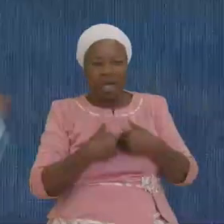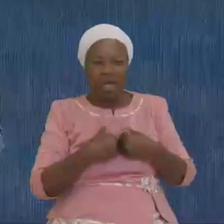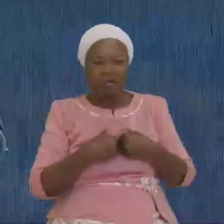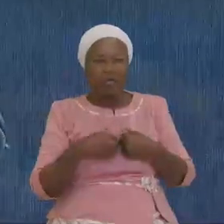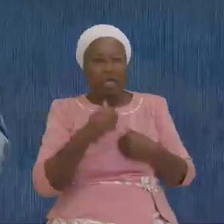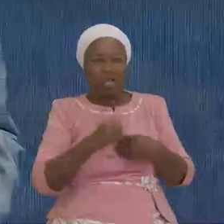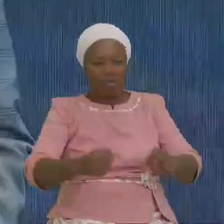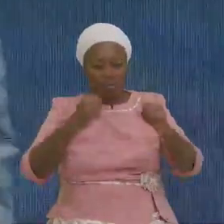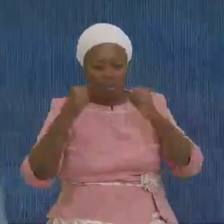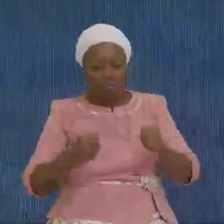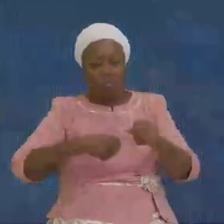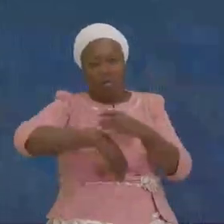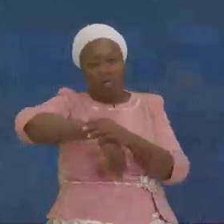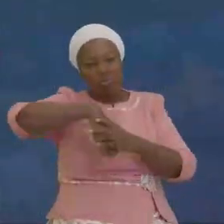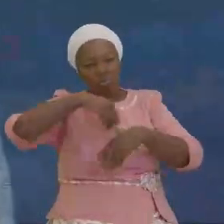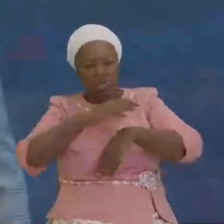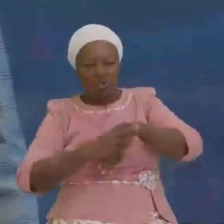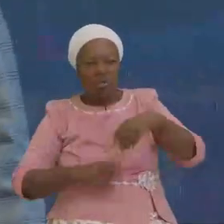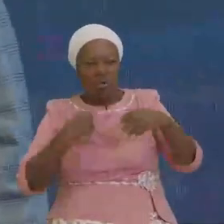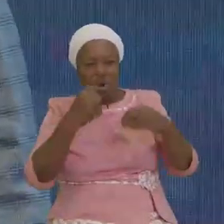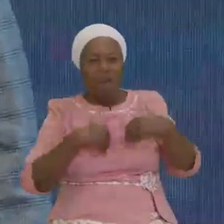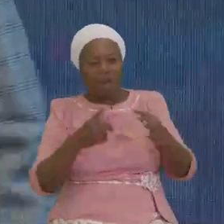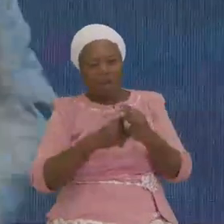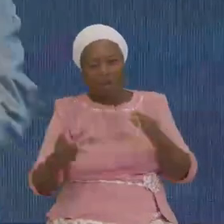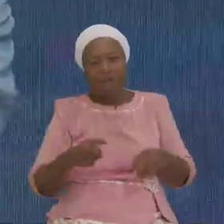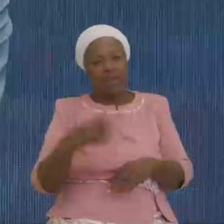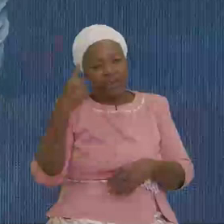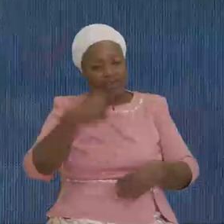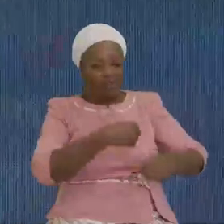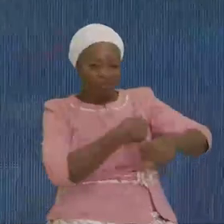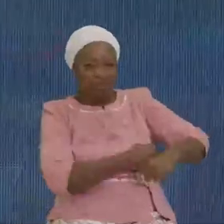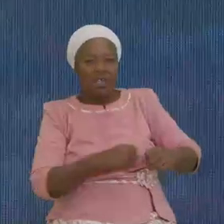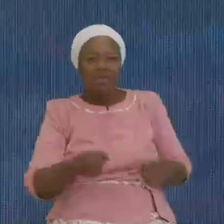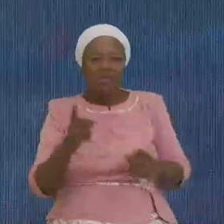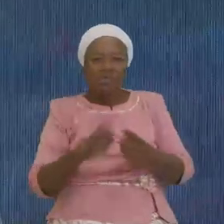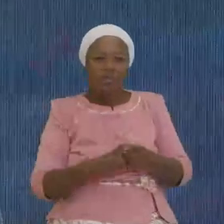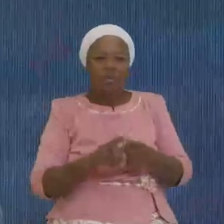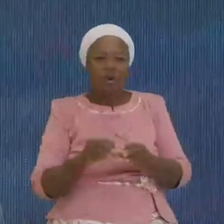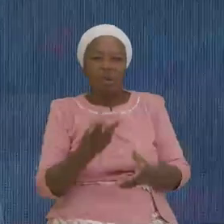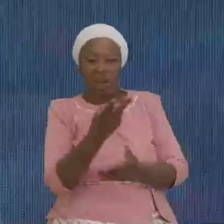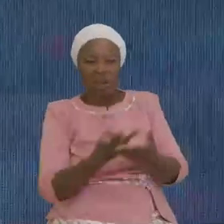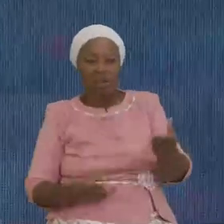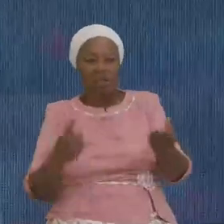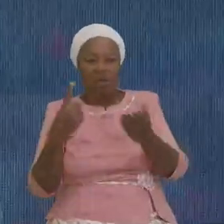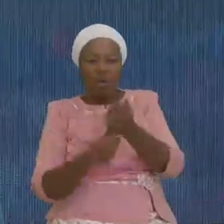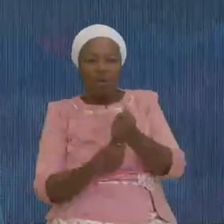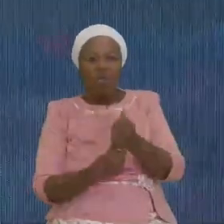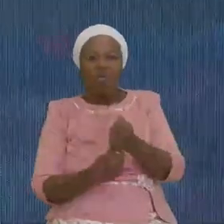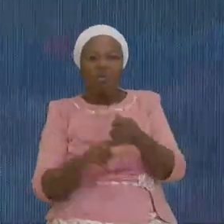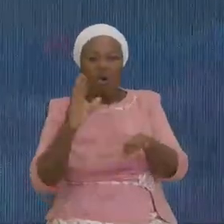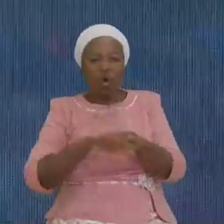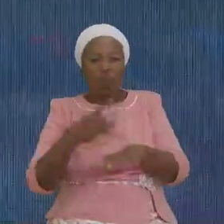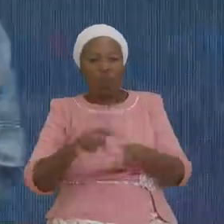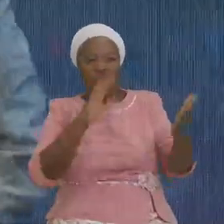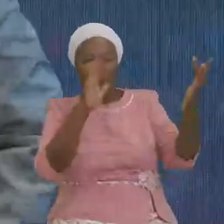que Dieu mente, nous trouvions un puissant encouragement, nous